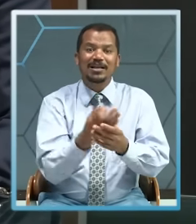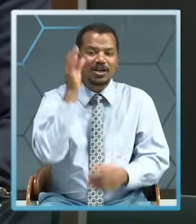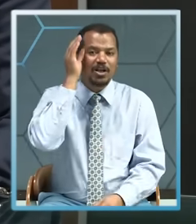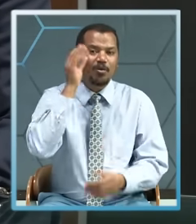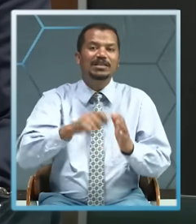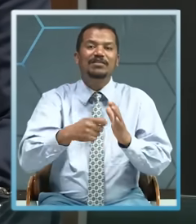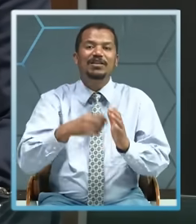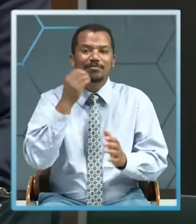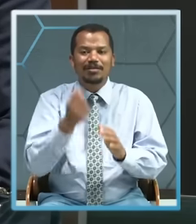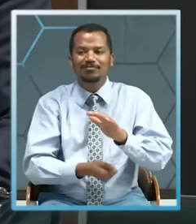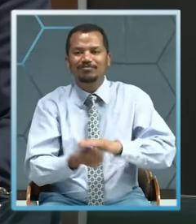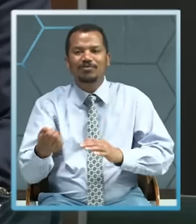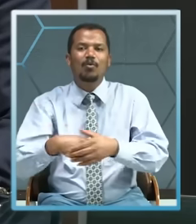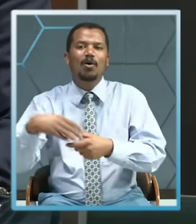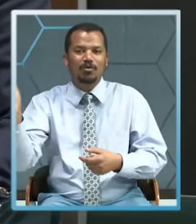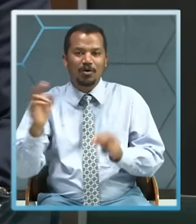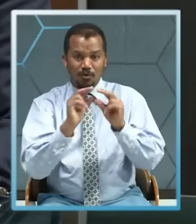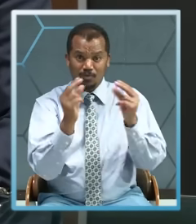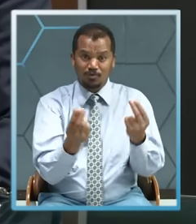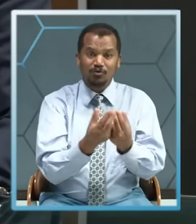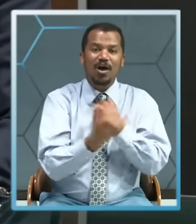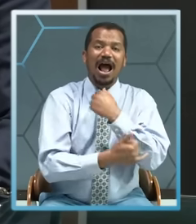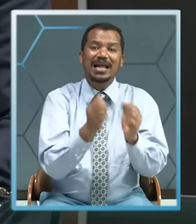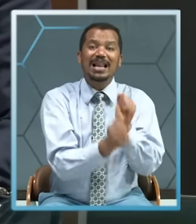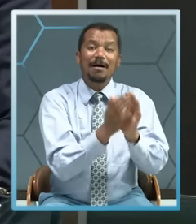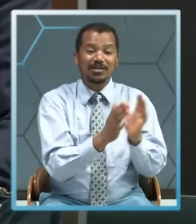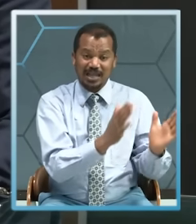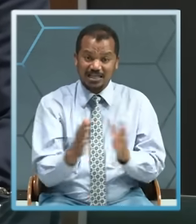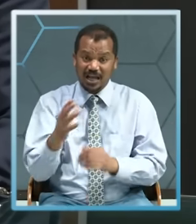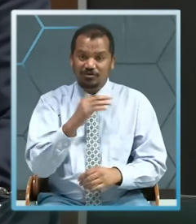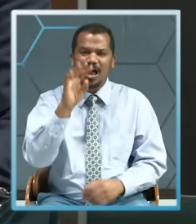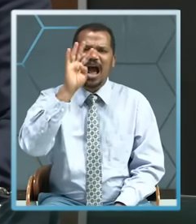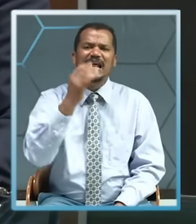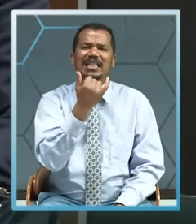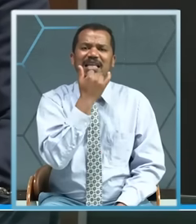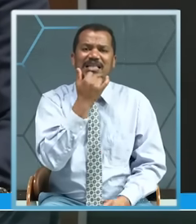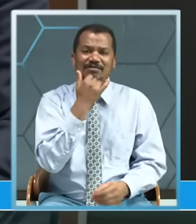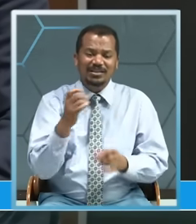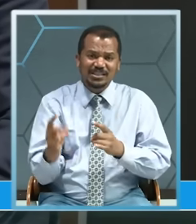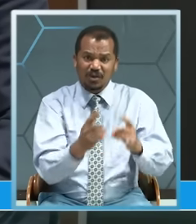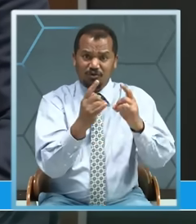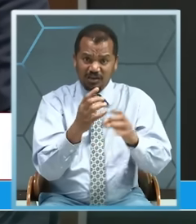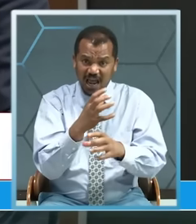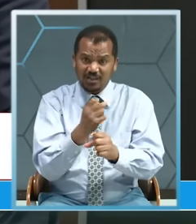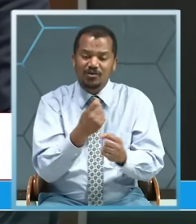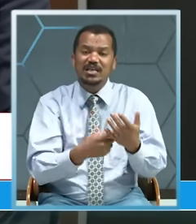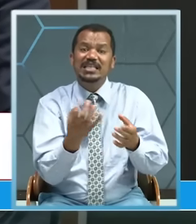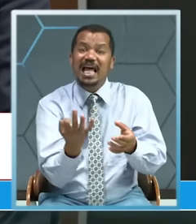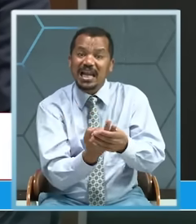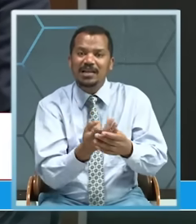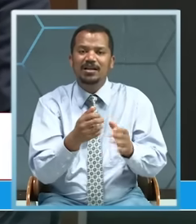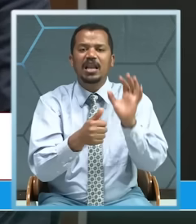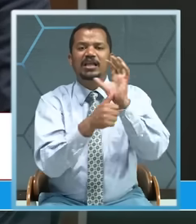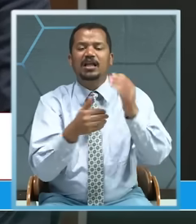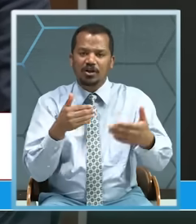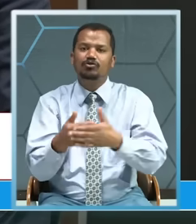ሚስጥራዊ ሰነድ ከህዋት ጽፈት ቤት አፈትልኮ ወጥቷል። ቡድኑ ሀገር ለማፍረስ ያዘጋጀውና አራት የጥፋት ስትራቴጂዎችን ያዘው ይህ